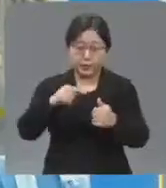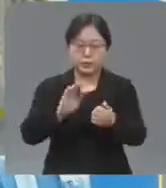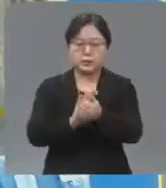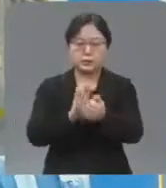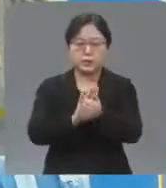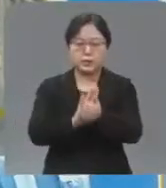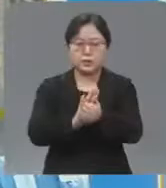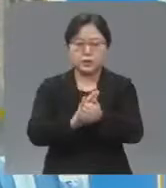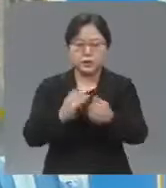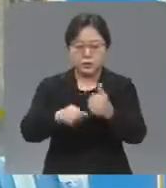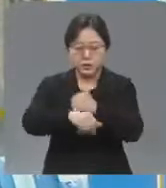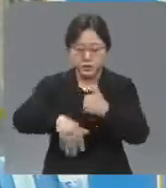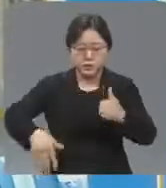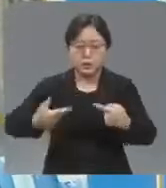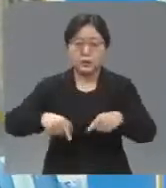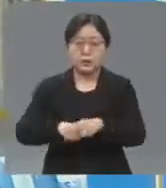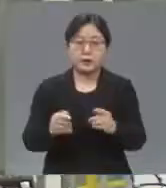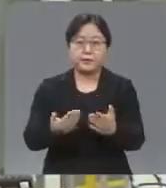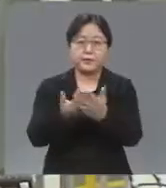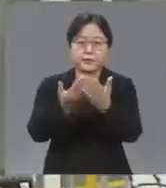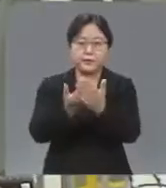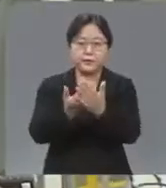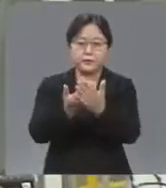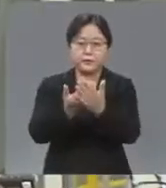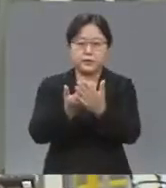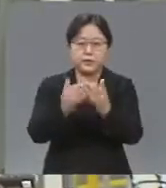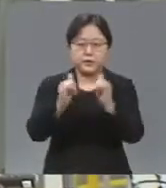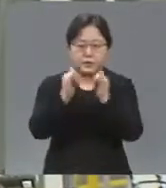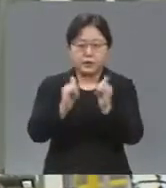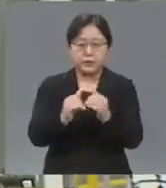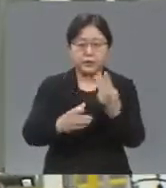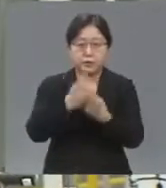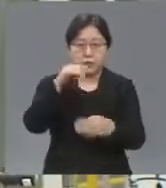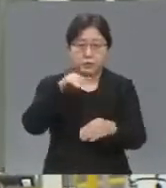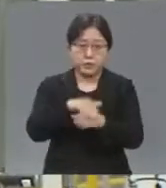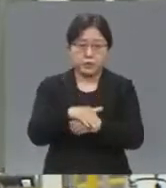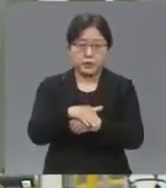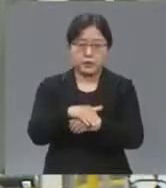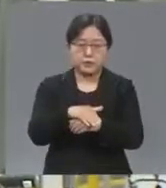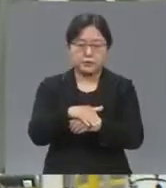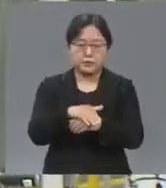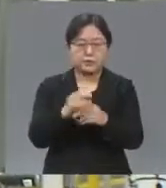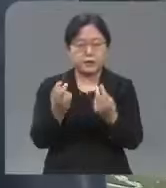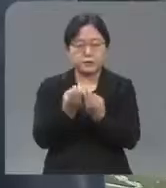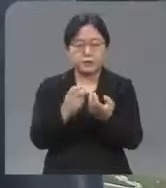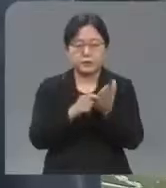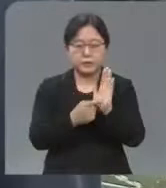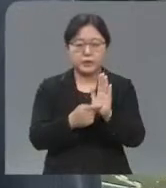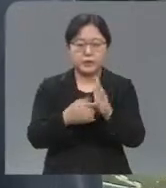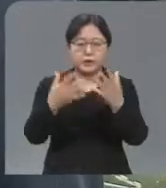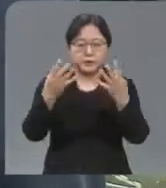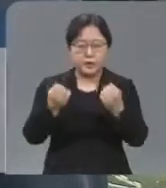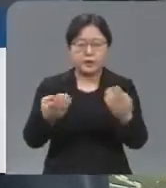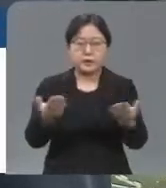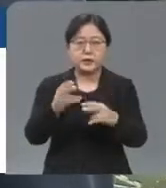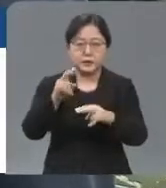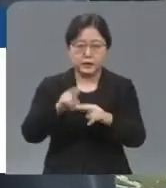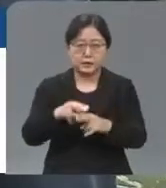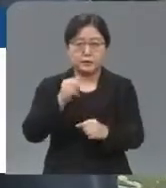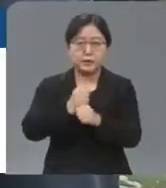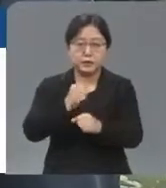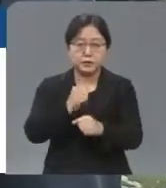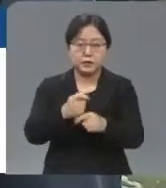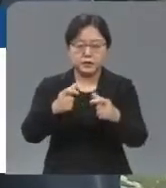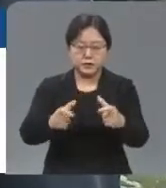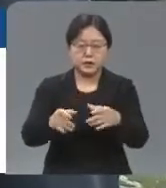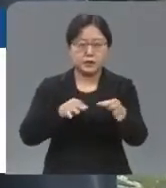지원하고 협력업체와 동반 성장을 내세운 사회통합형 노사 상생 모델을 새로 제시했습니다. 많은 일자리를 창출하고